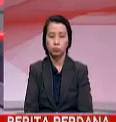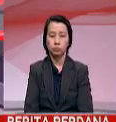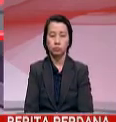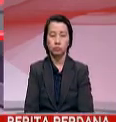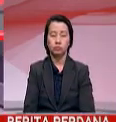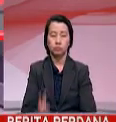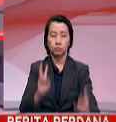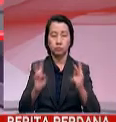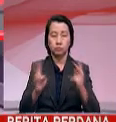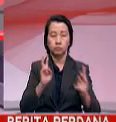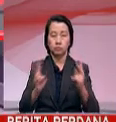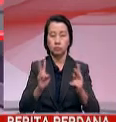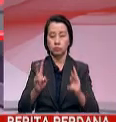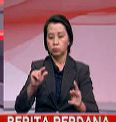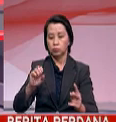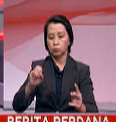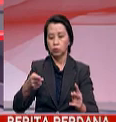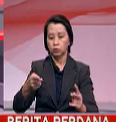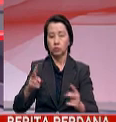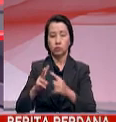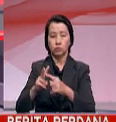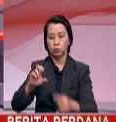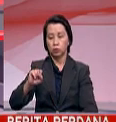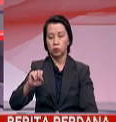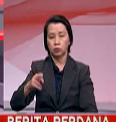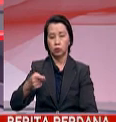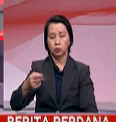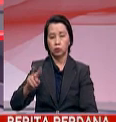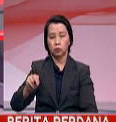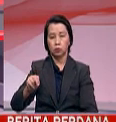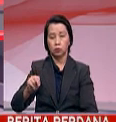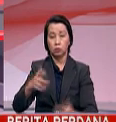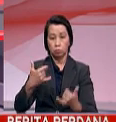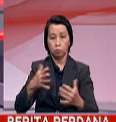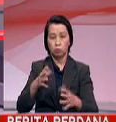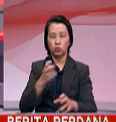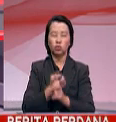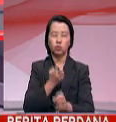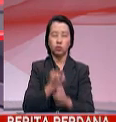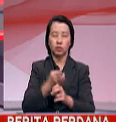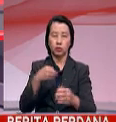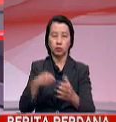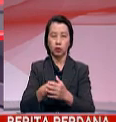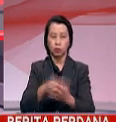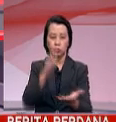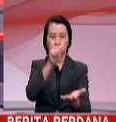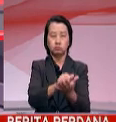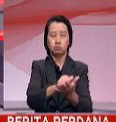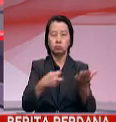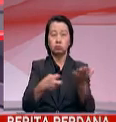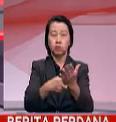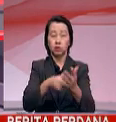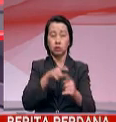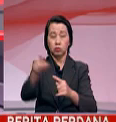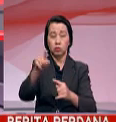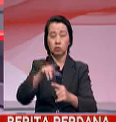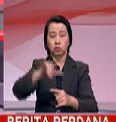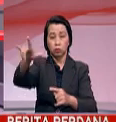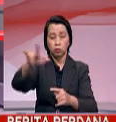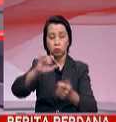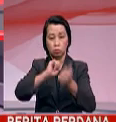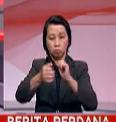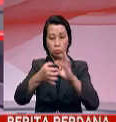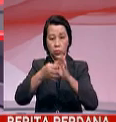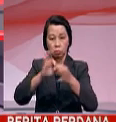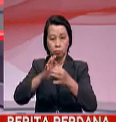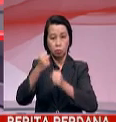Bergu campuran negara Goh Soon Huat, Shevon Lai Jamie berdepan laluan sukar dalam menempah tiket ke Sukan Olimpik Tokyo